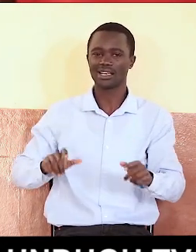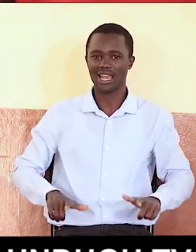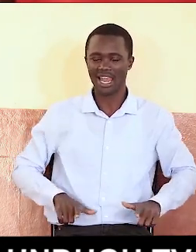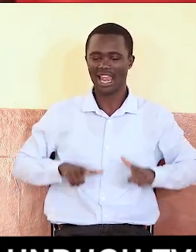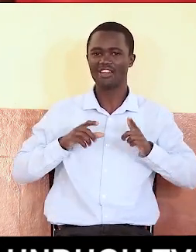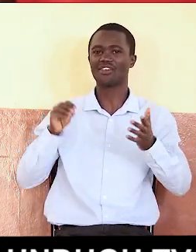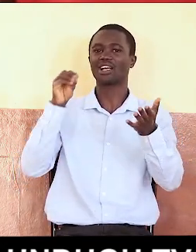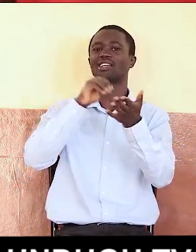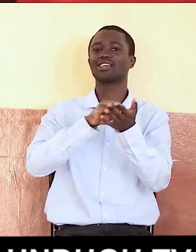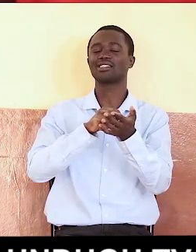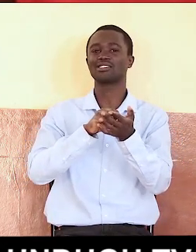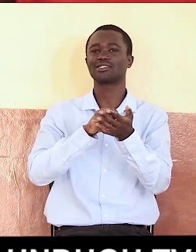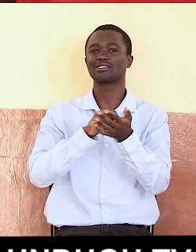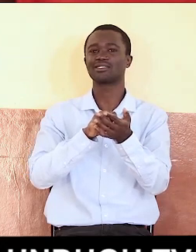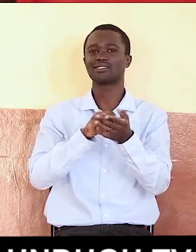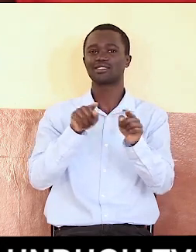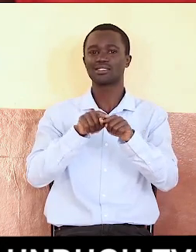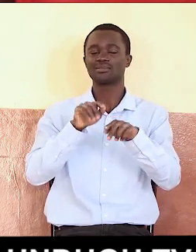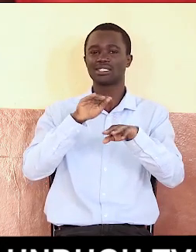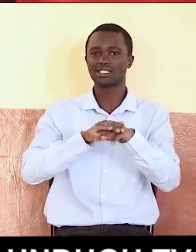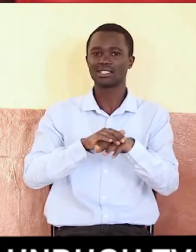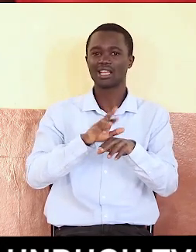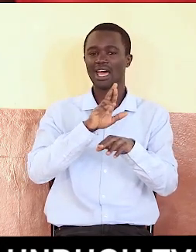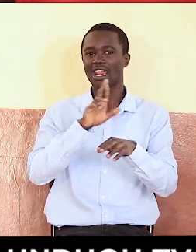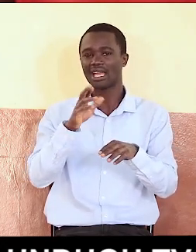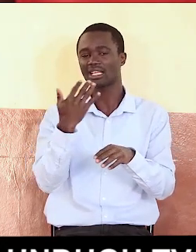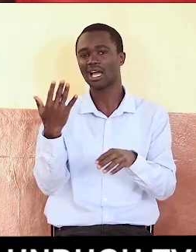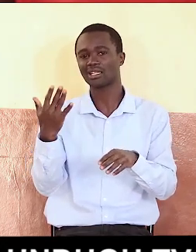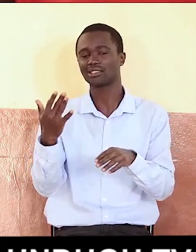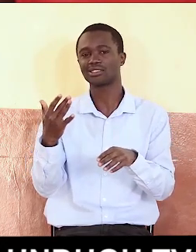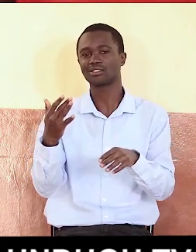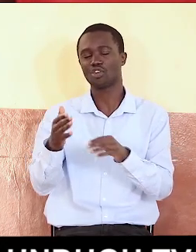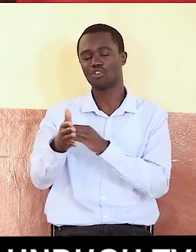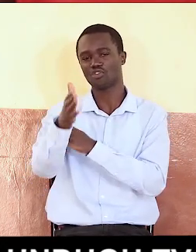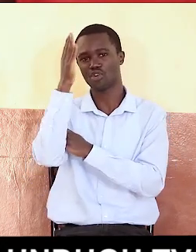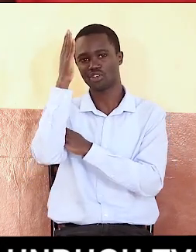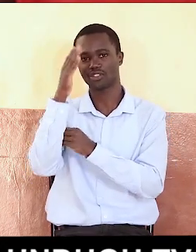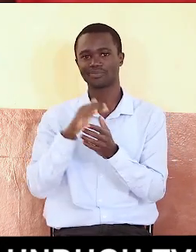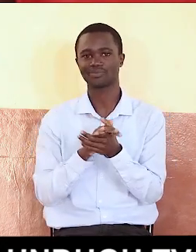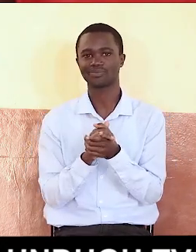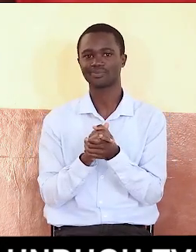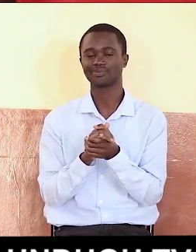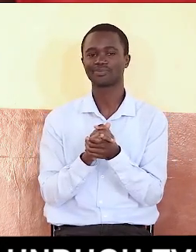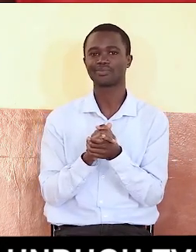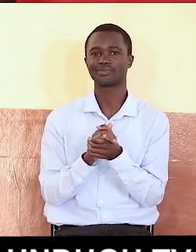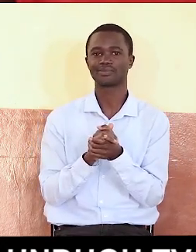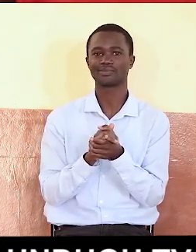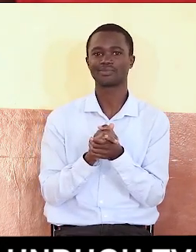na anakaa mkono wa kuume wa Mungu Baba. Katika mambo